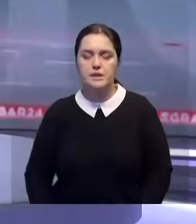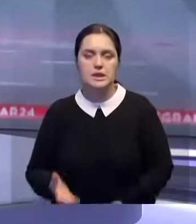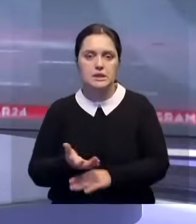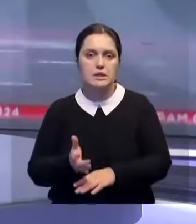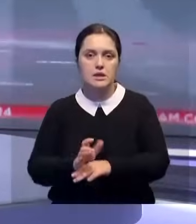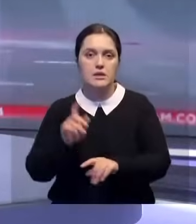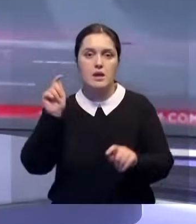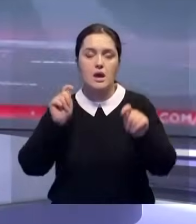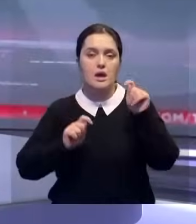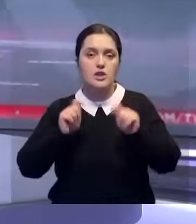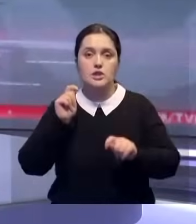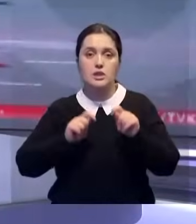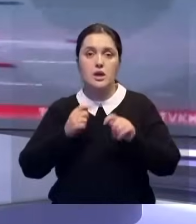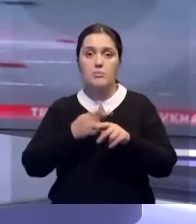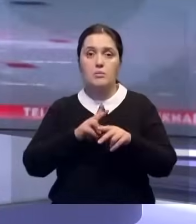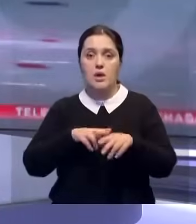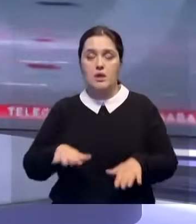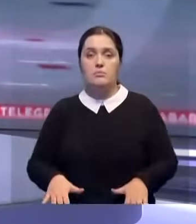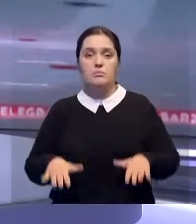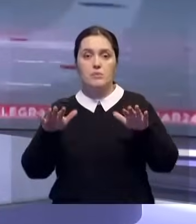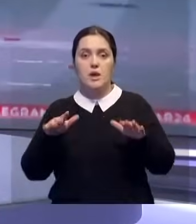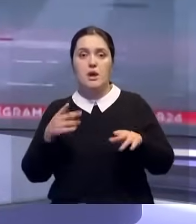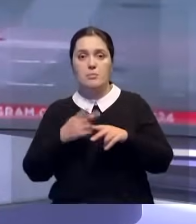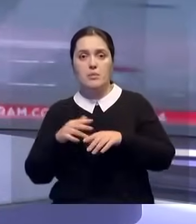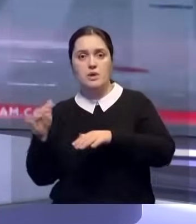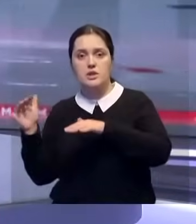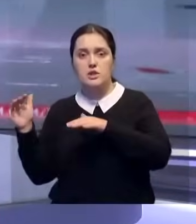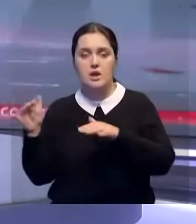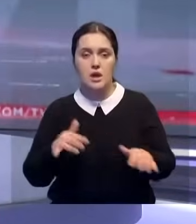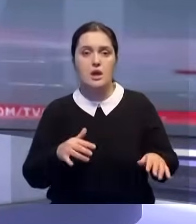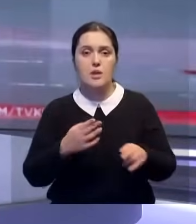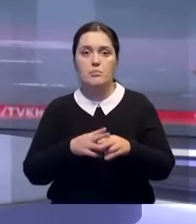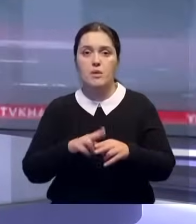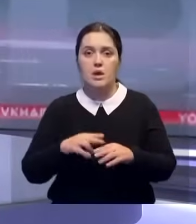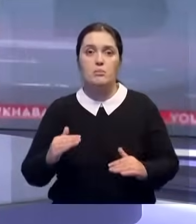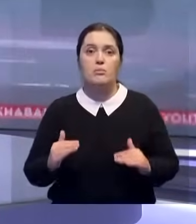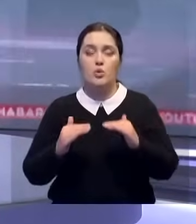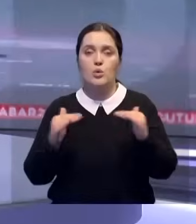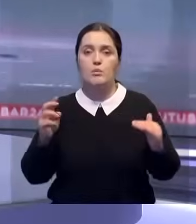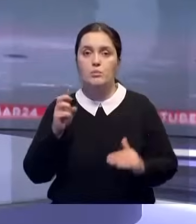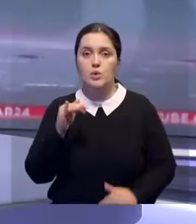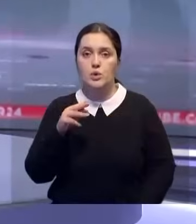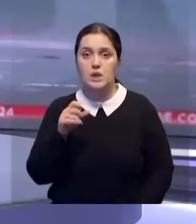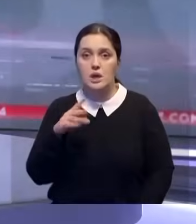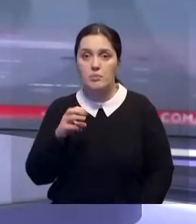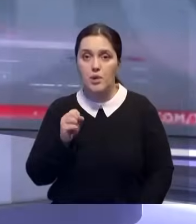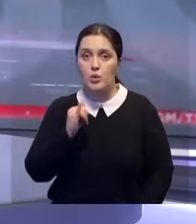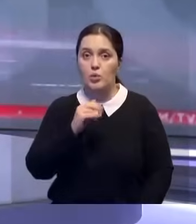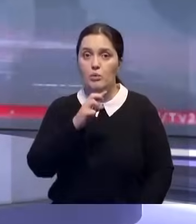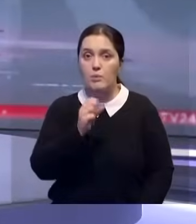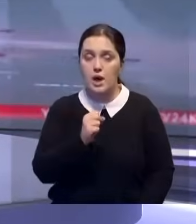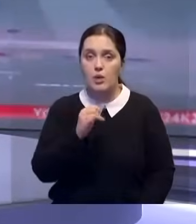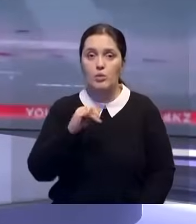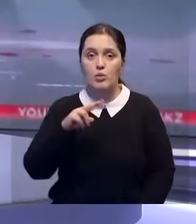Из-за обильных дождей на востоке Казахстана переполняются реки региона. Хлынувшие потоки привели к поднятию уровня Бухтармы, Убы и Ульбы.